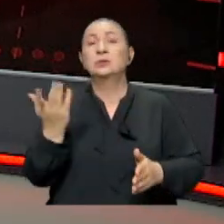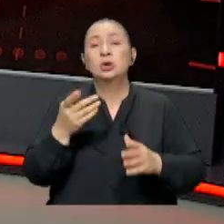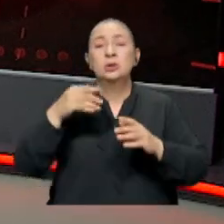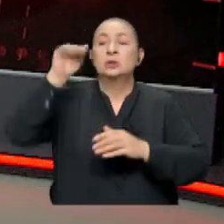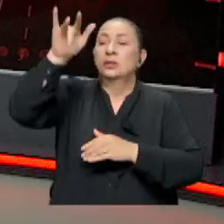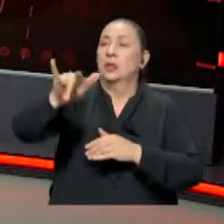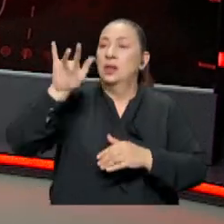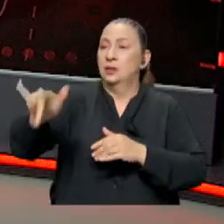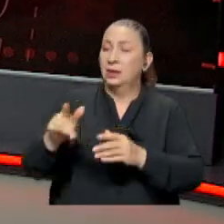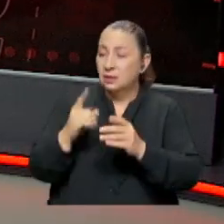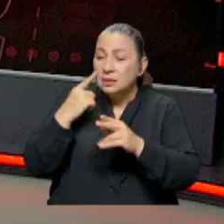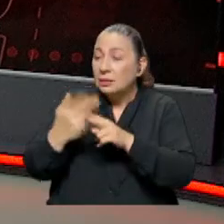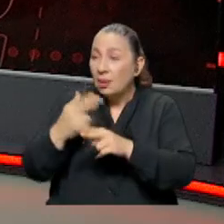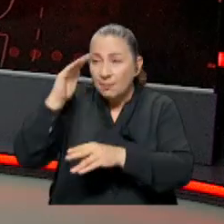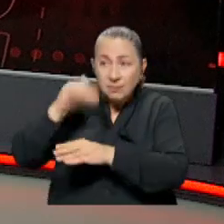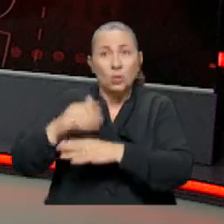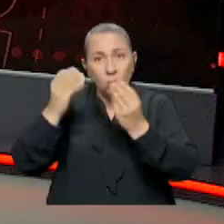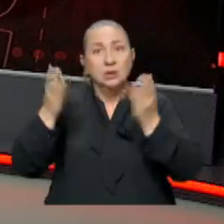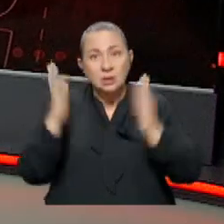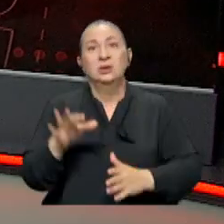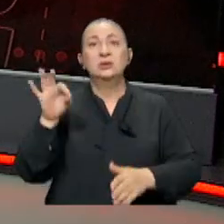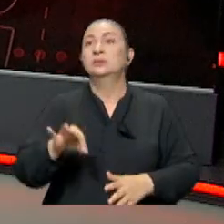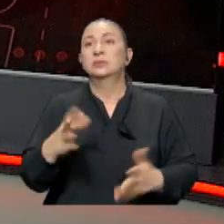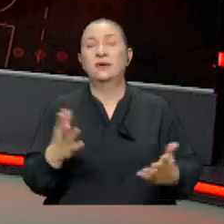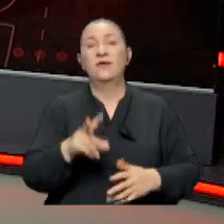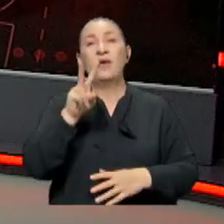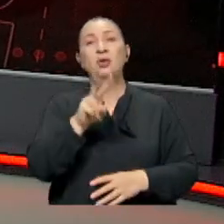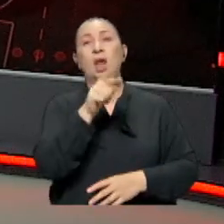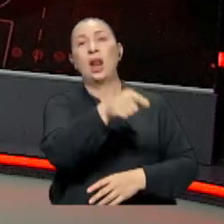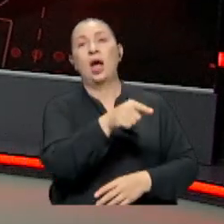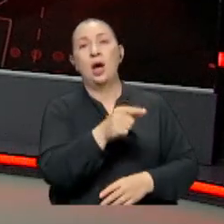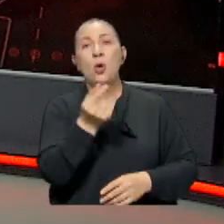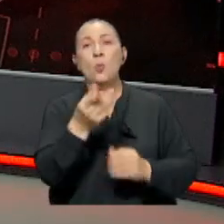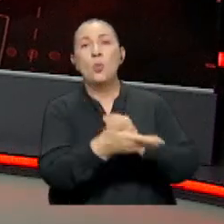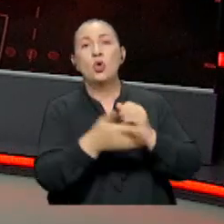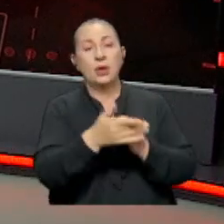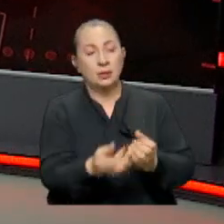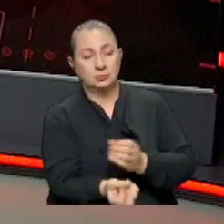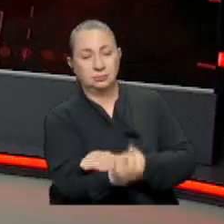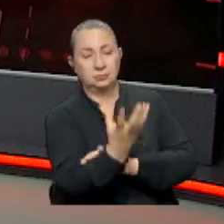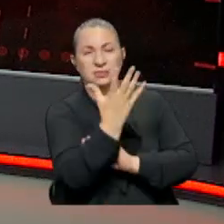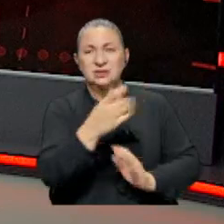Nijer'de denenip başarısız olmamıza rağmen şimdi de Venezuela'da buğday üretmek gibi